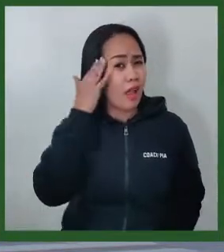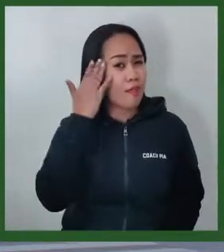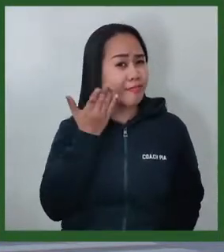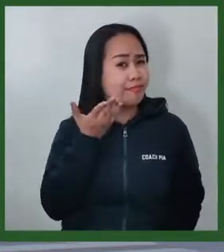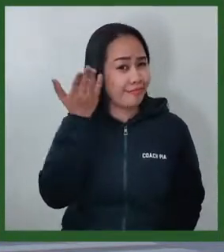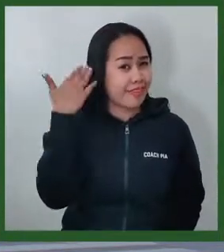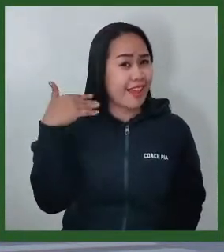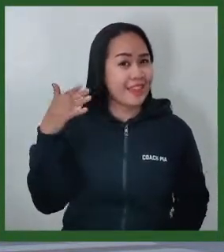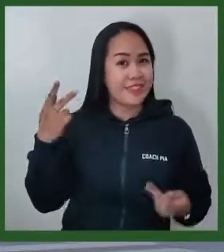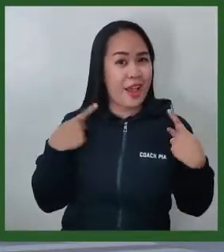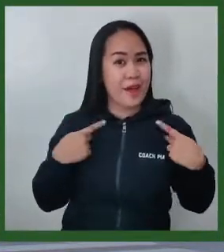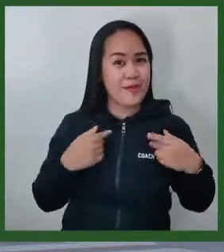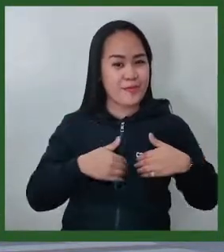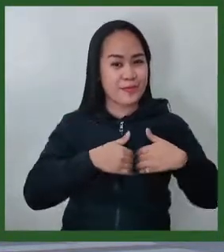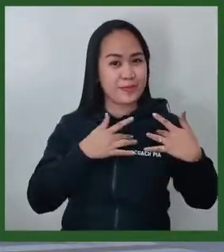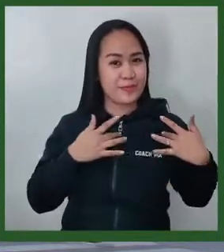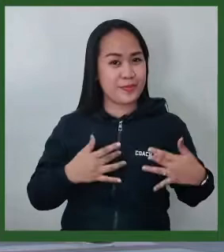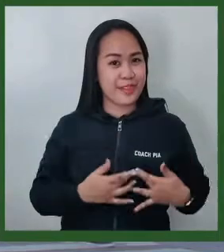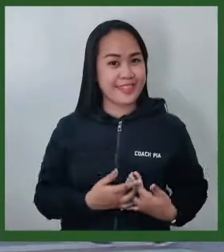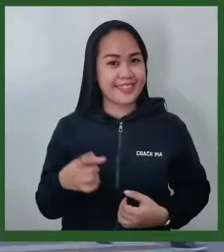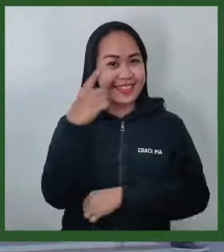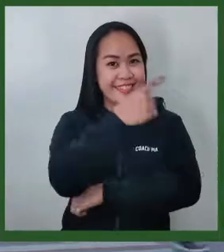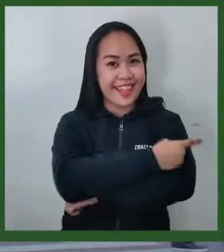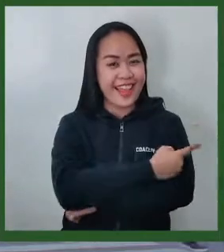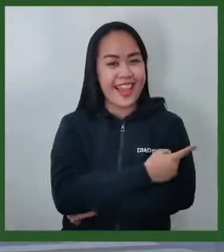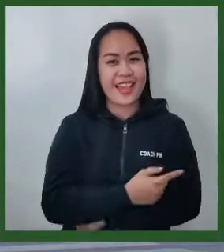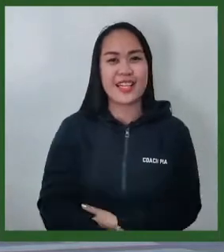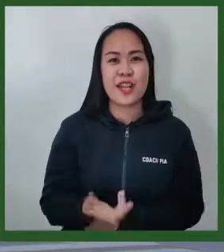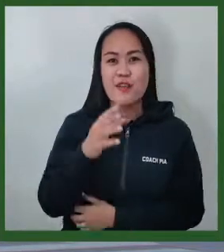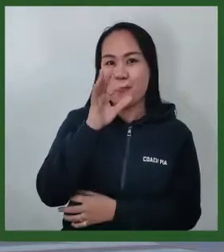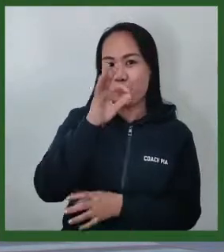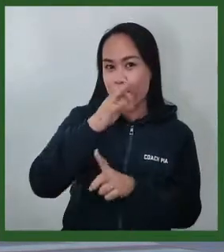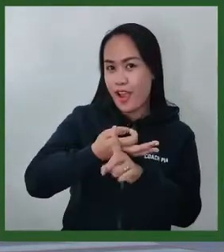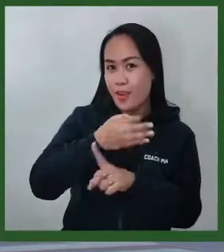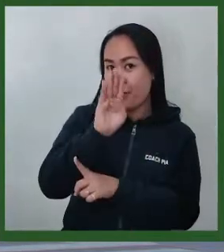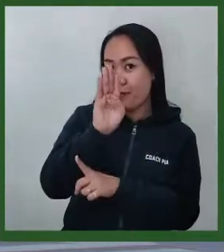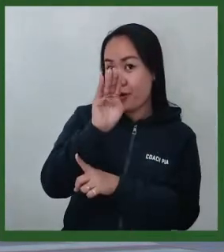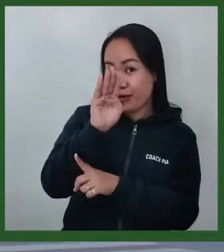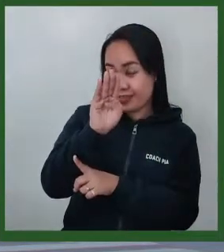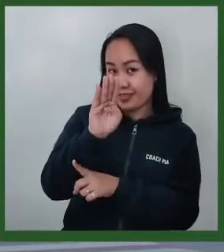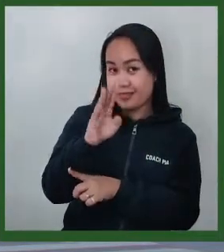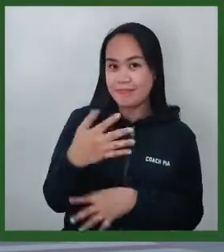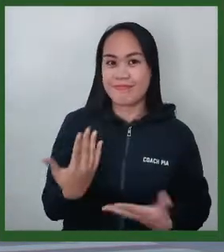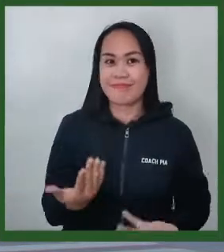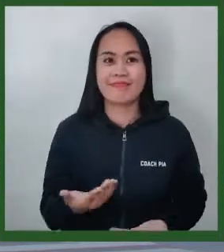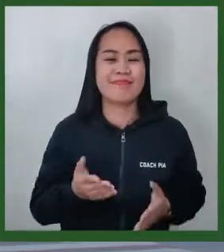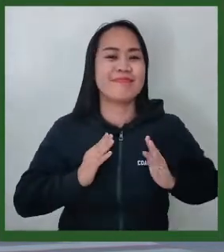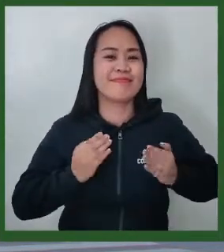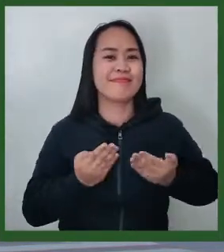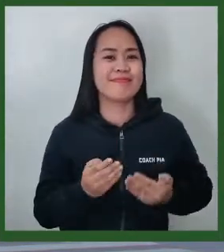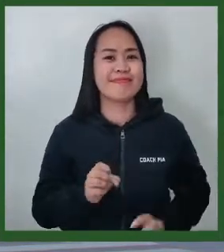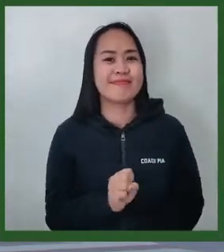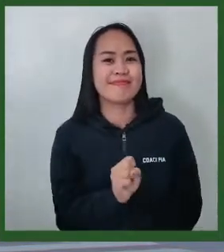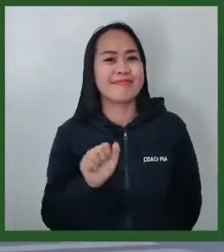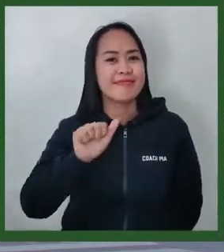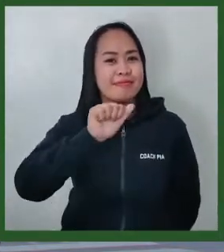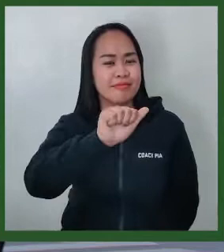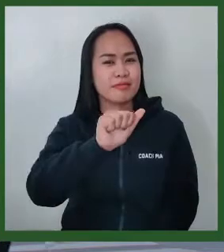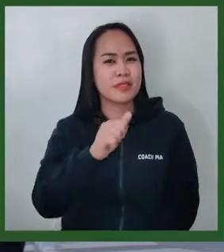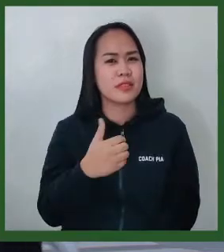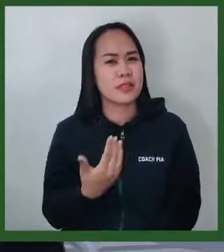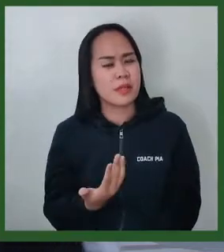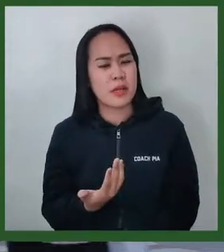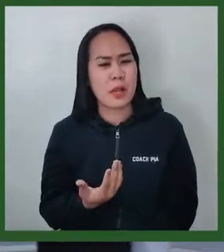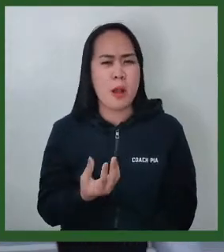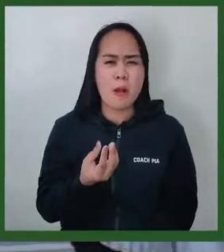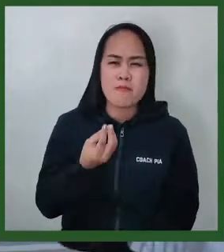ay nagdiwang po tayo lahat ng Valentine's Day, no, noong February 14. At ang Barangay San Antonio ay kahit